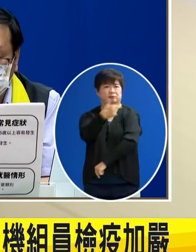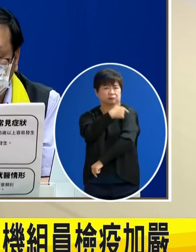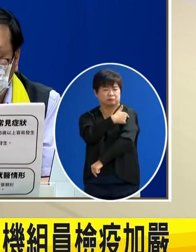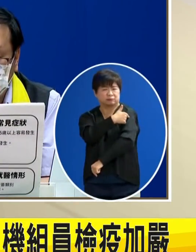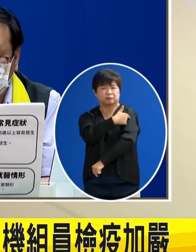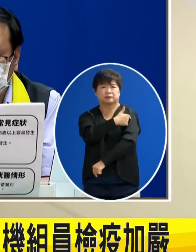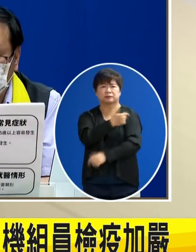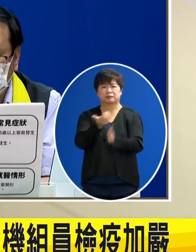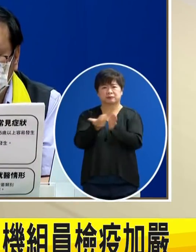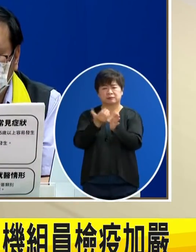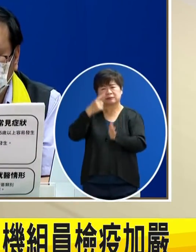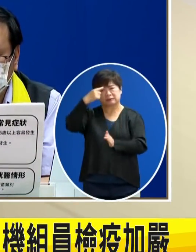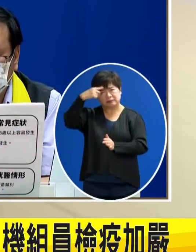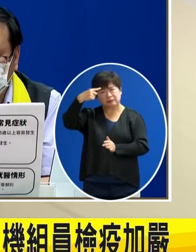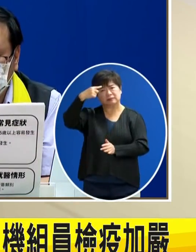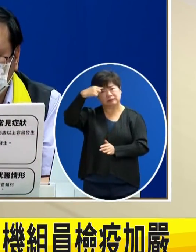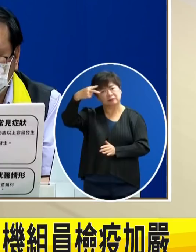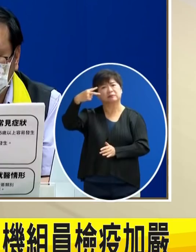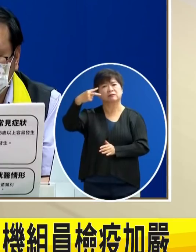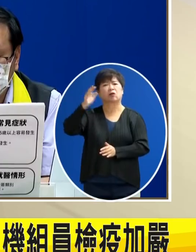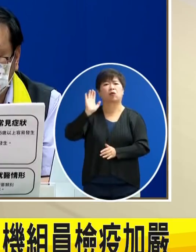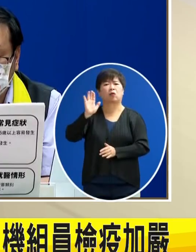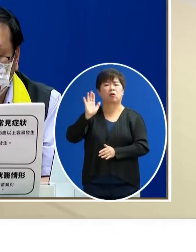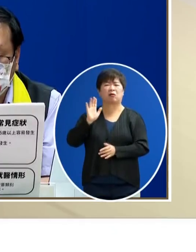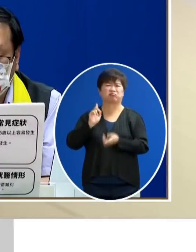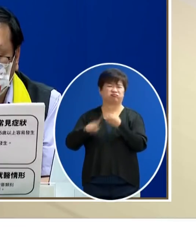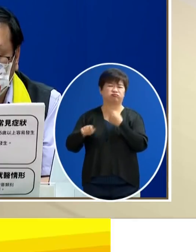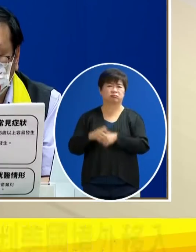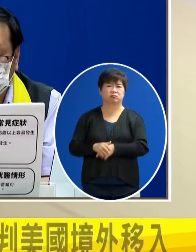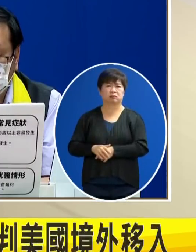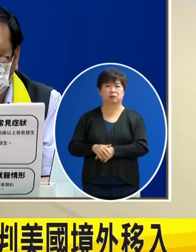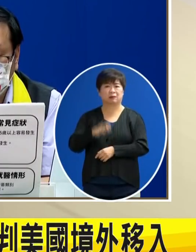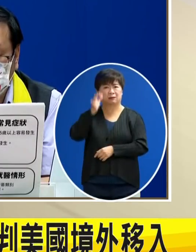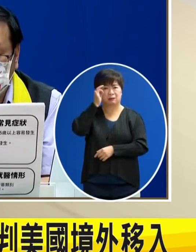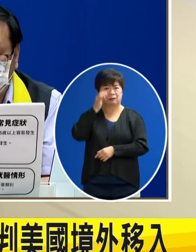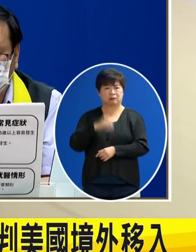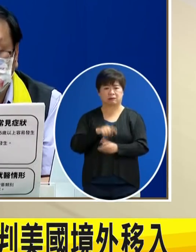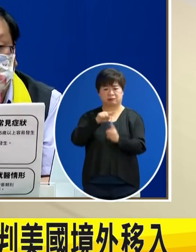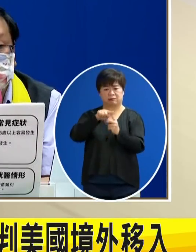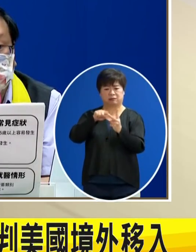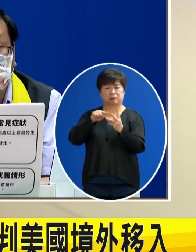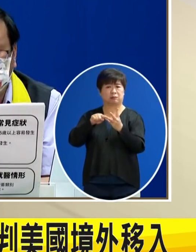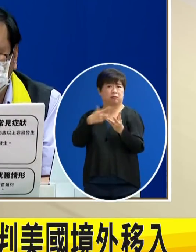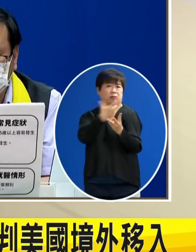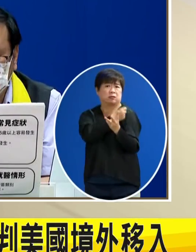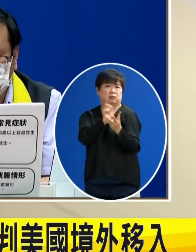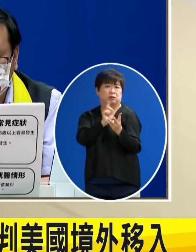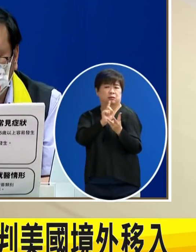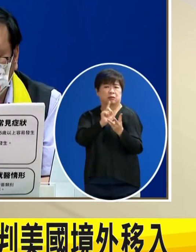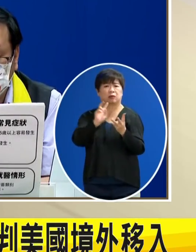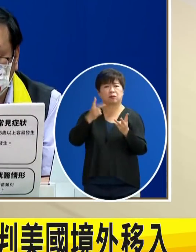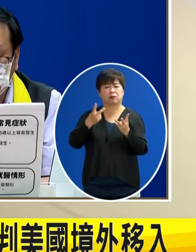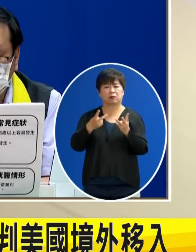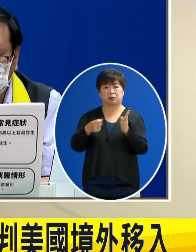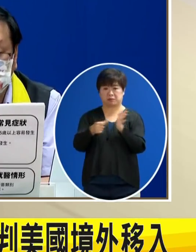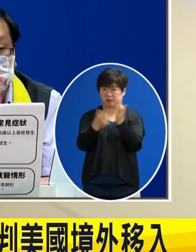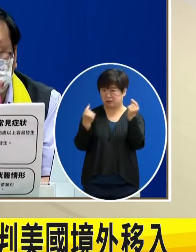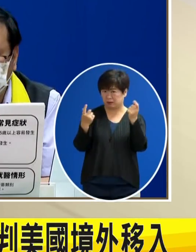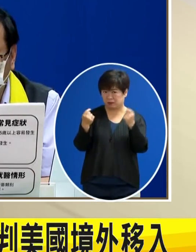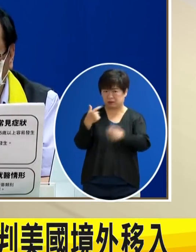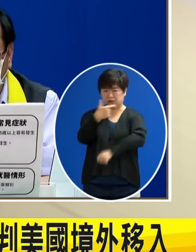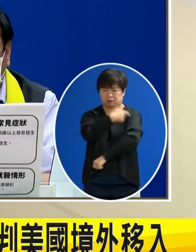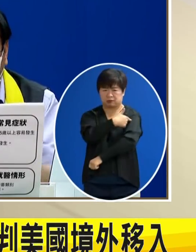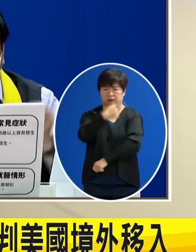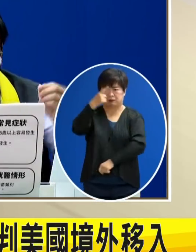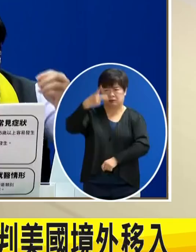前2日为主啊、哦。那发生比率也可能跟接种疫苗类别 或是同一厂牌的这个第一季跟第二